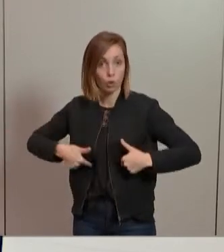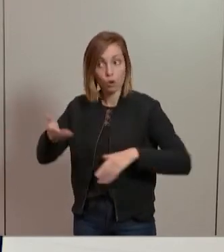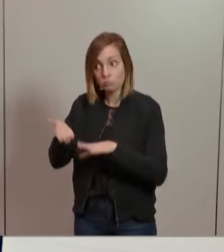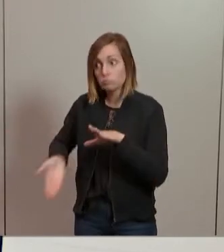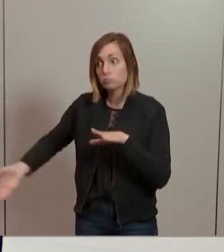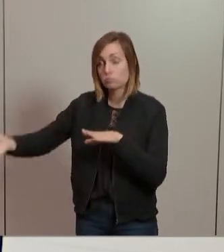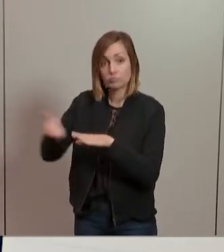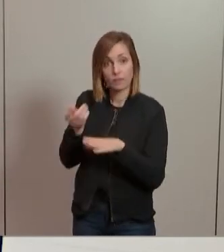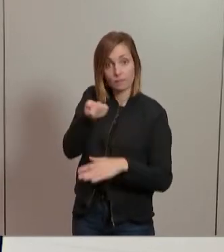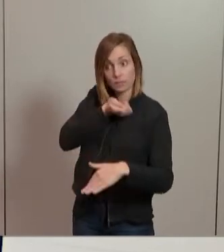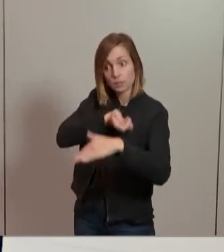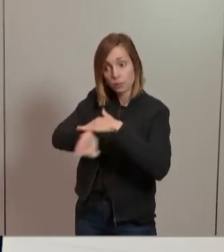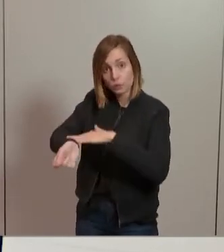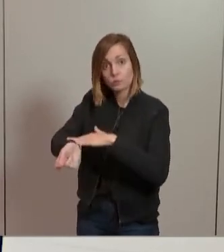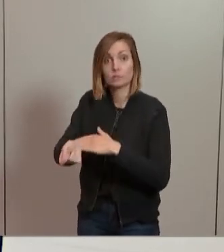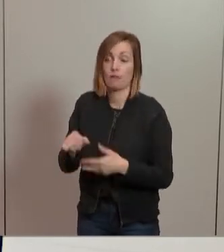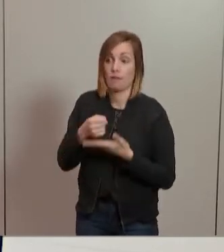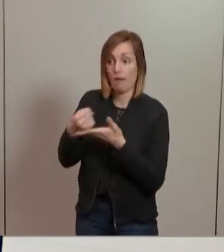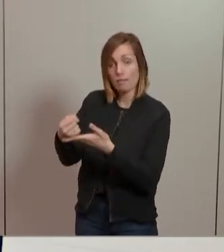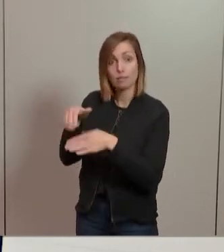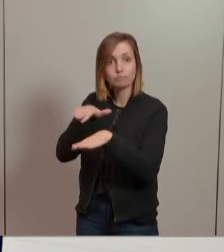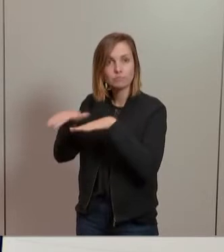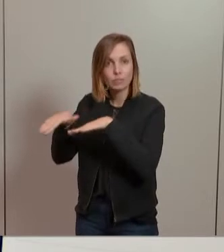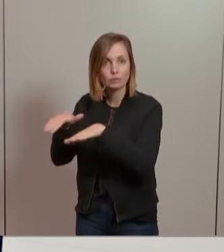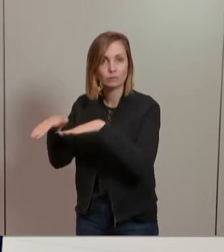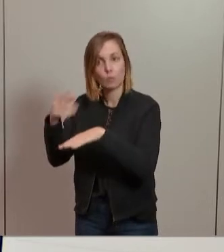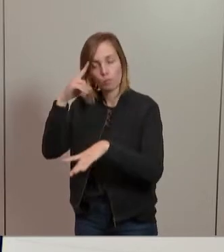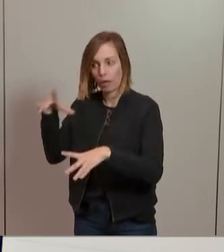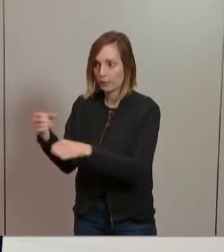un soutien financier et une aide logistique à leur réalisation.